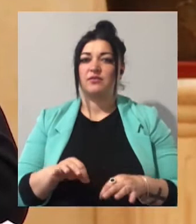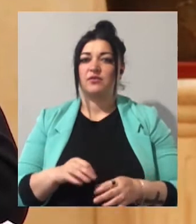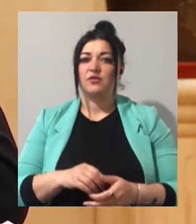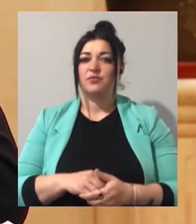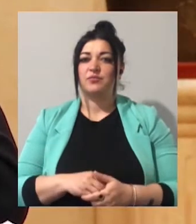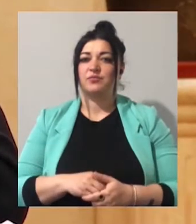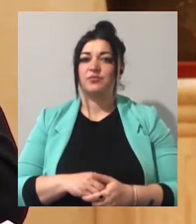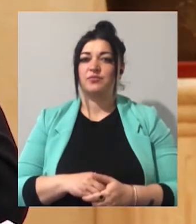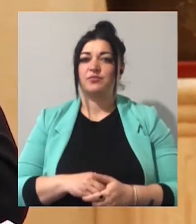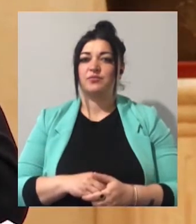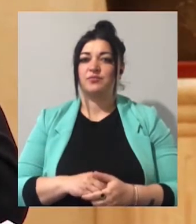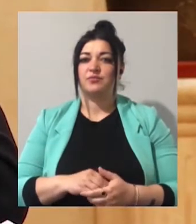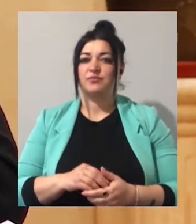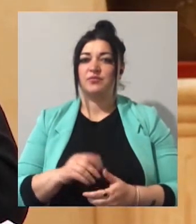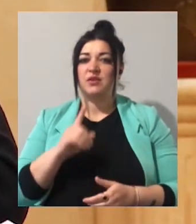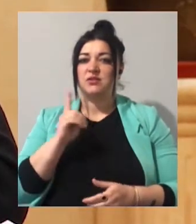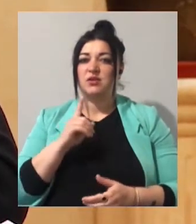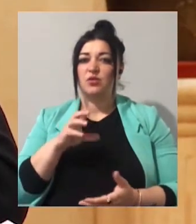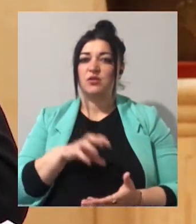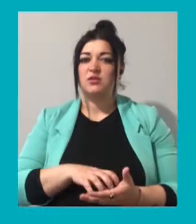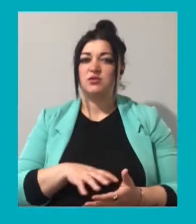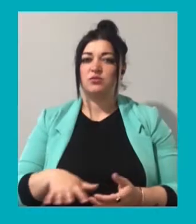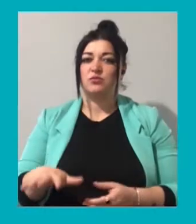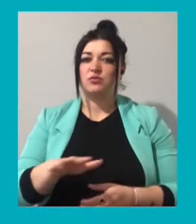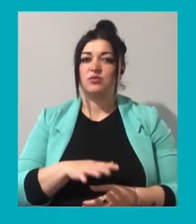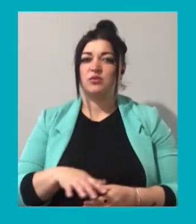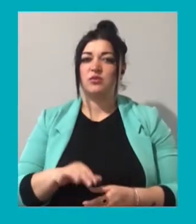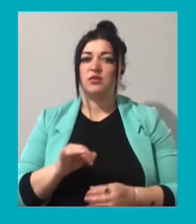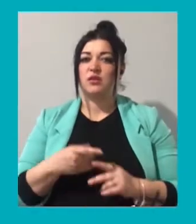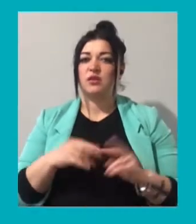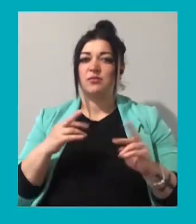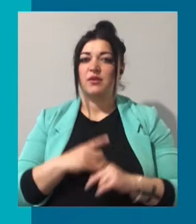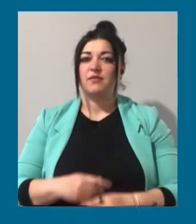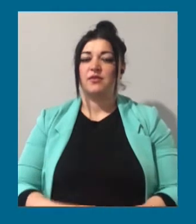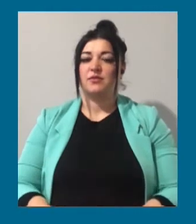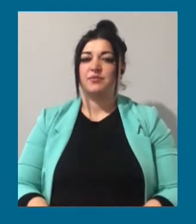ставити машину на зеленій зоні Пале-Рояля неправильно.